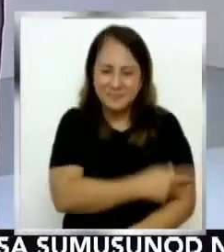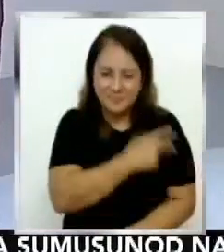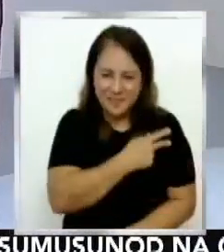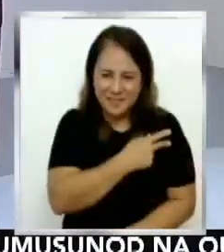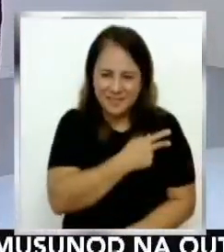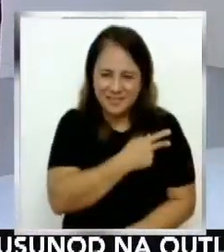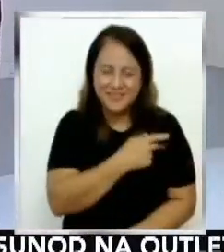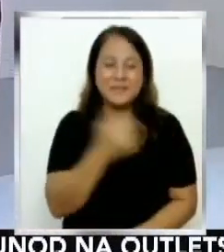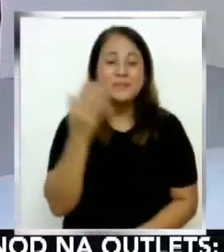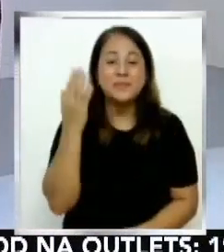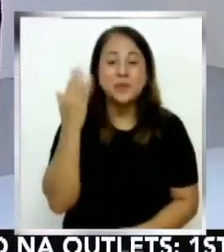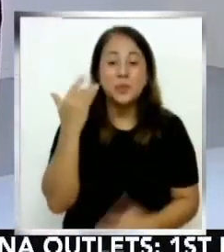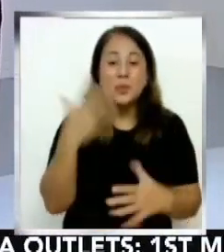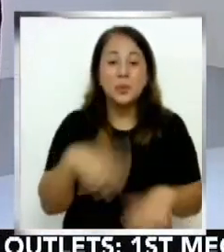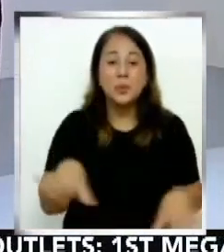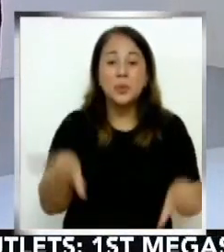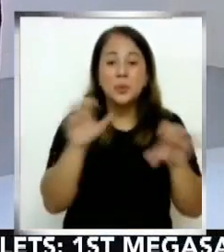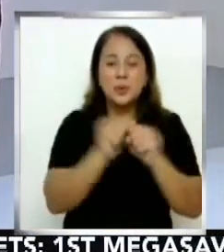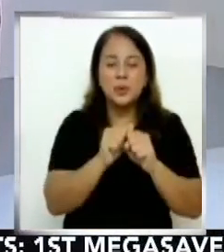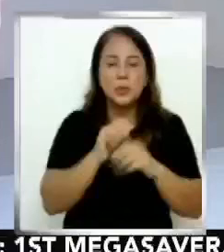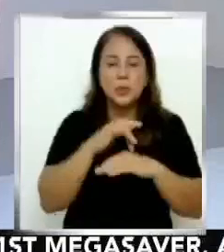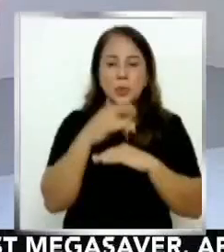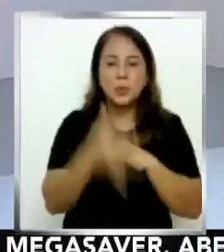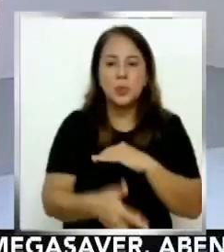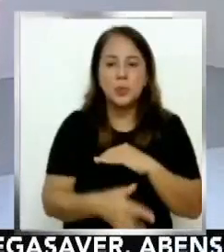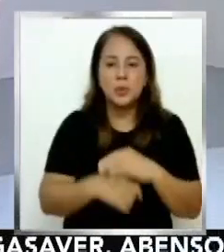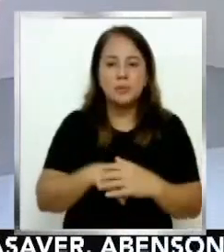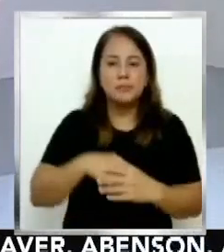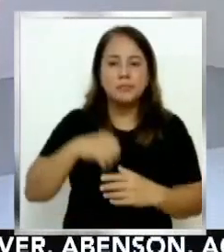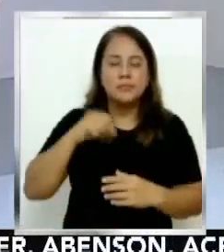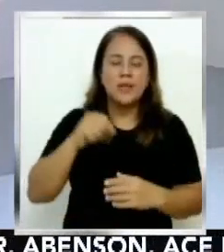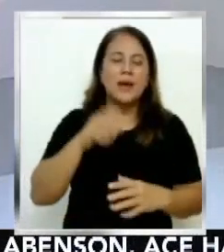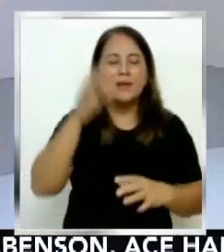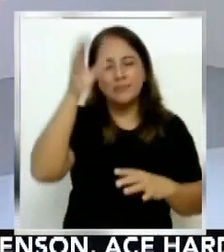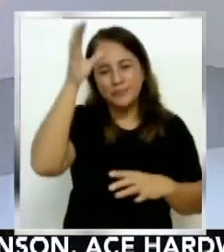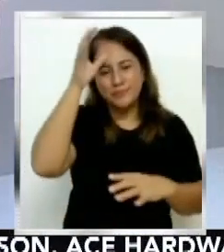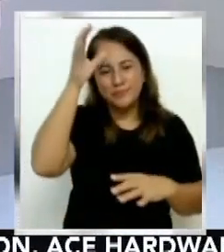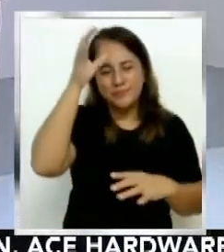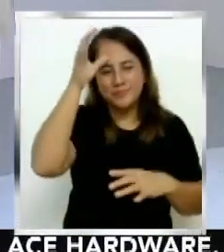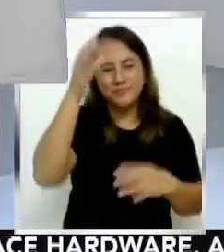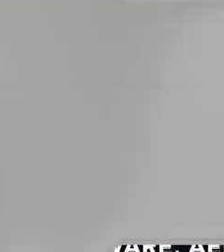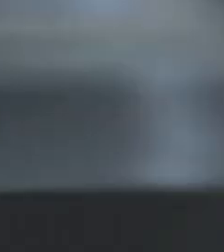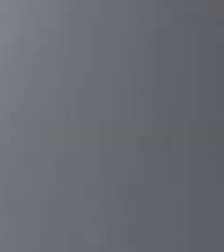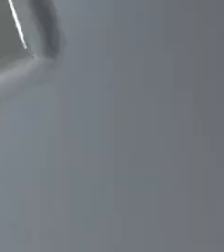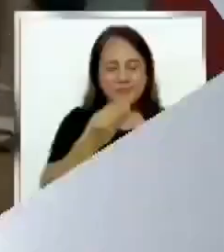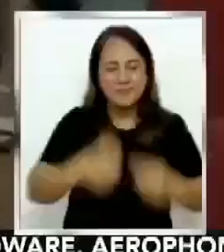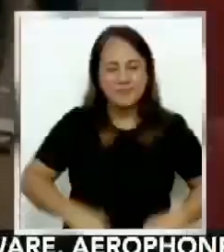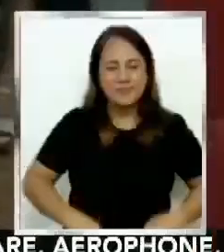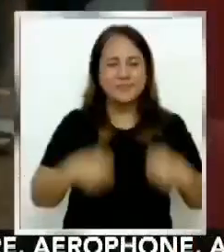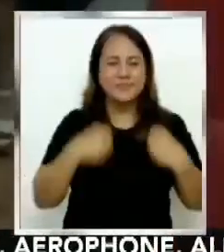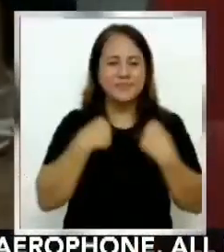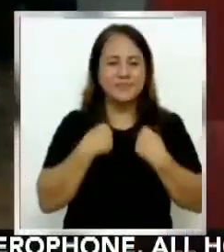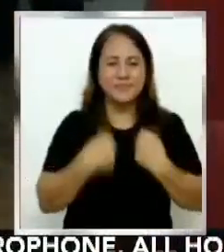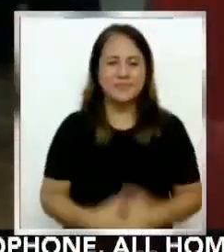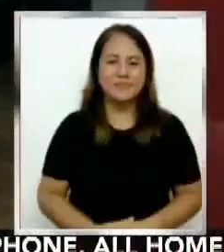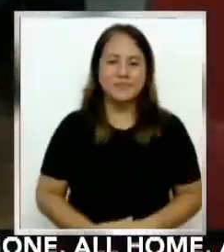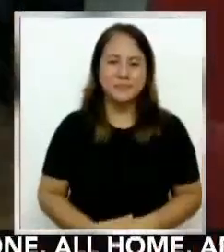natapos, maagang pakikibaka sa cancer. Nakatutok si Bernadette Reyes.